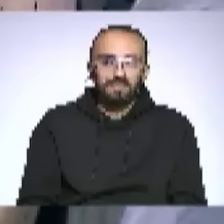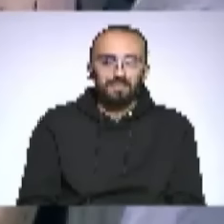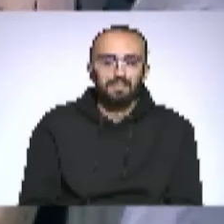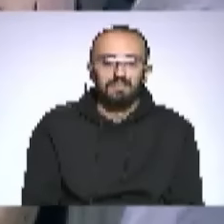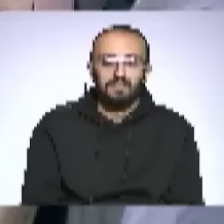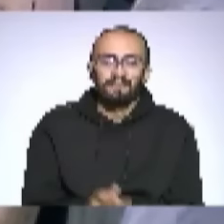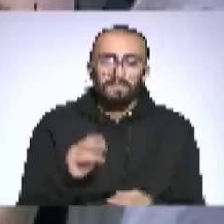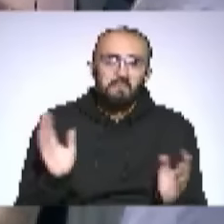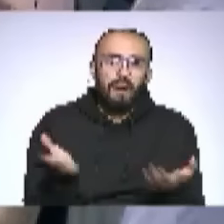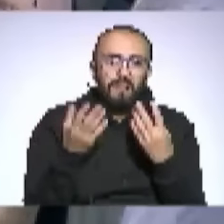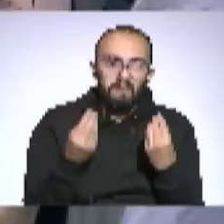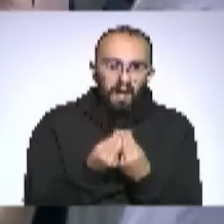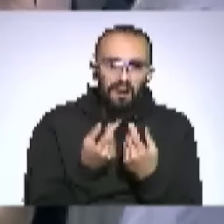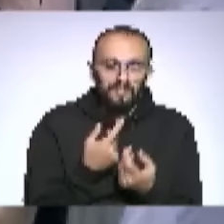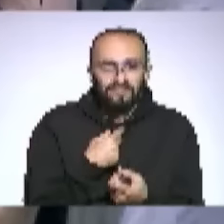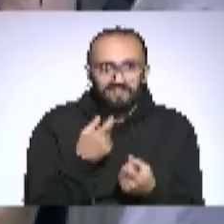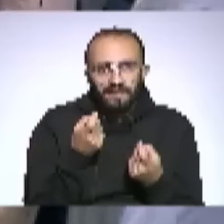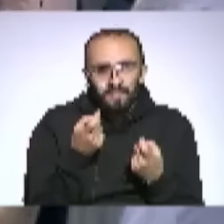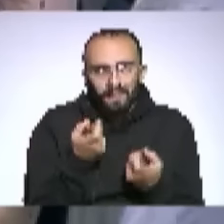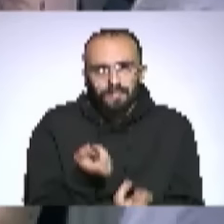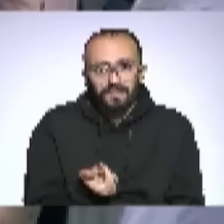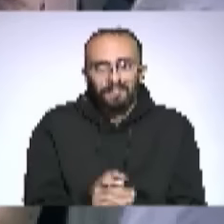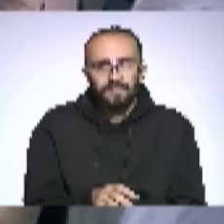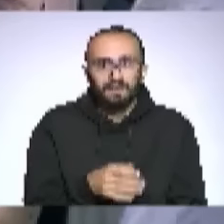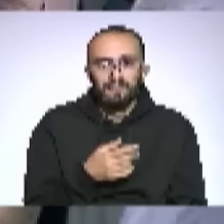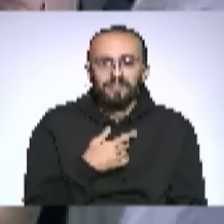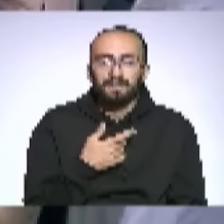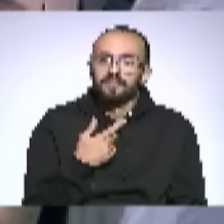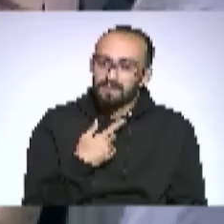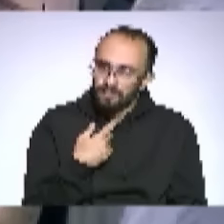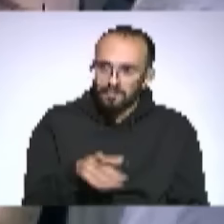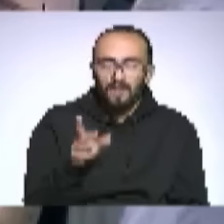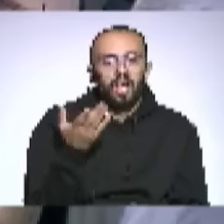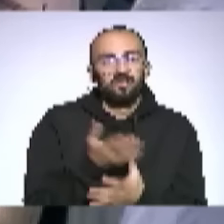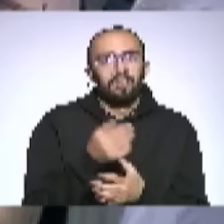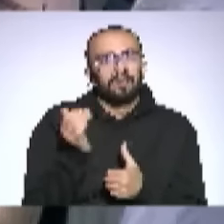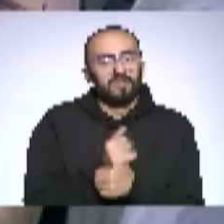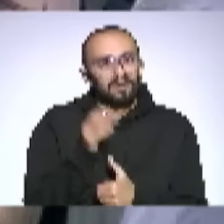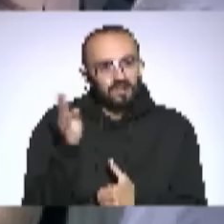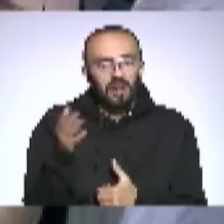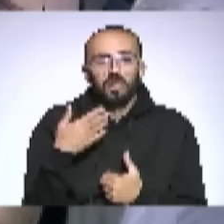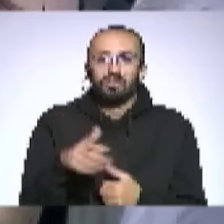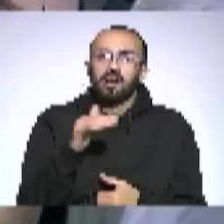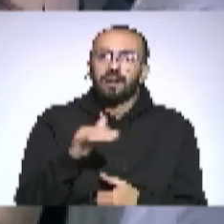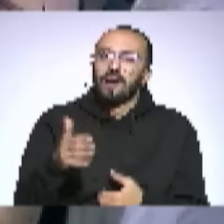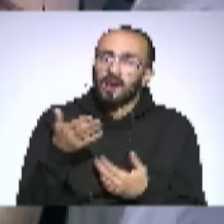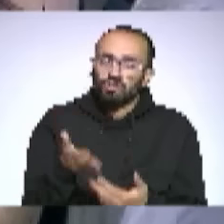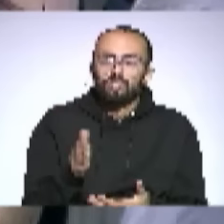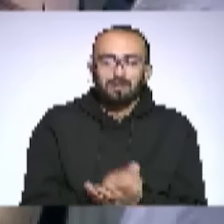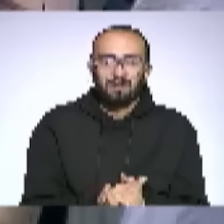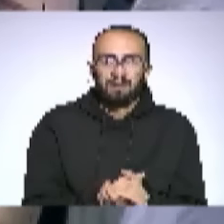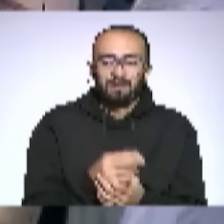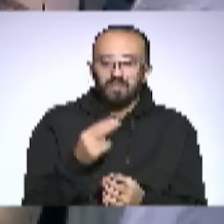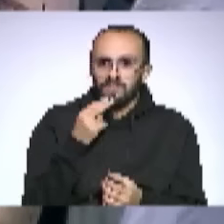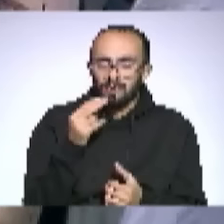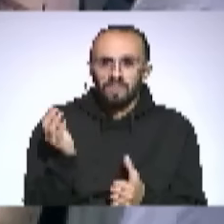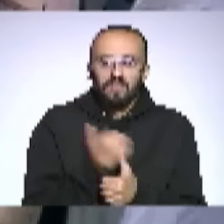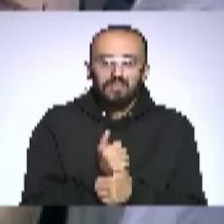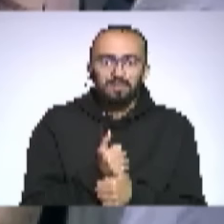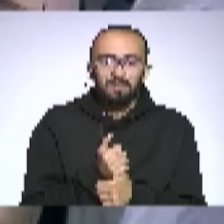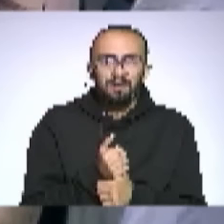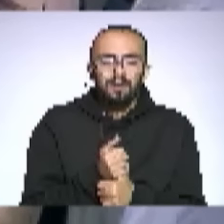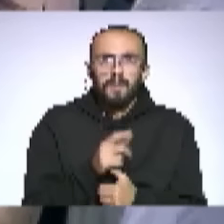بتخد بالمره انا عارف مش هقدر انا افصله ورغم كده اقول عشان خاطر جوزي عشان خاطر عيالي لكن جوزي انا اسفه في